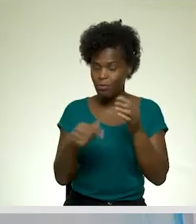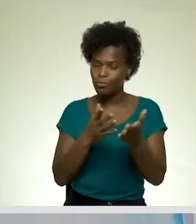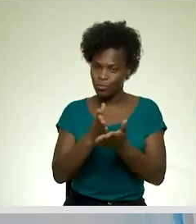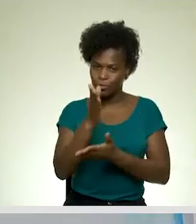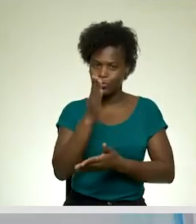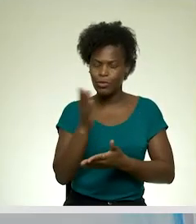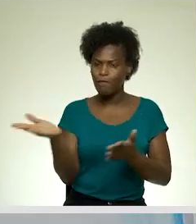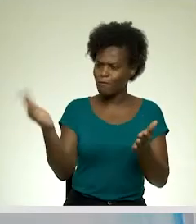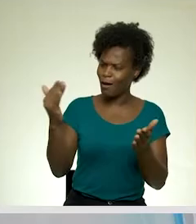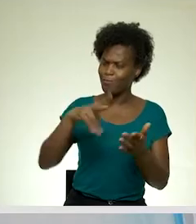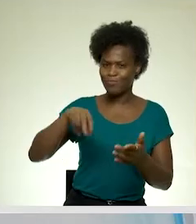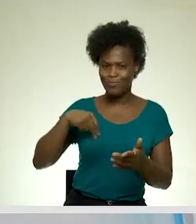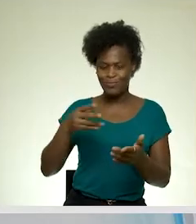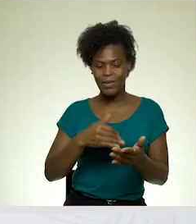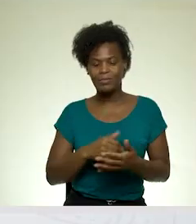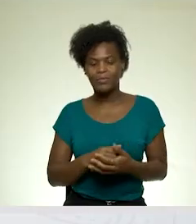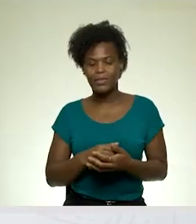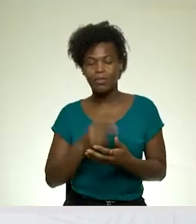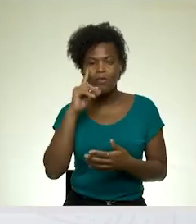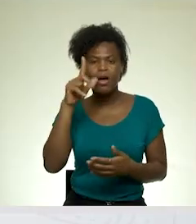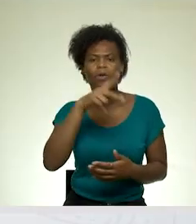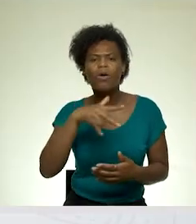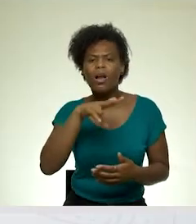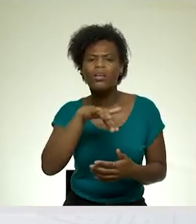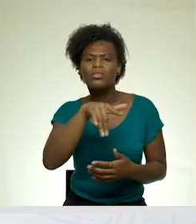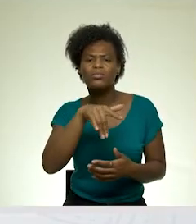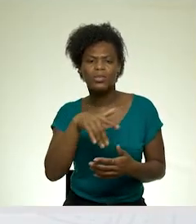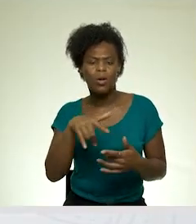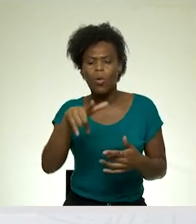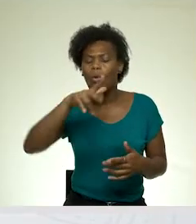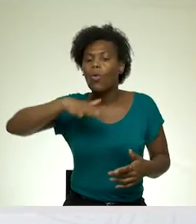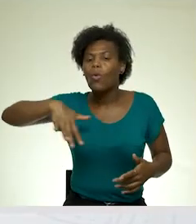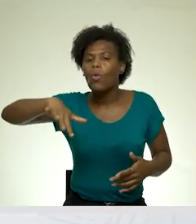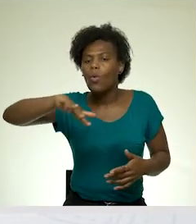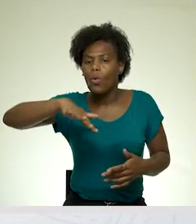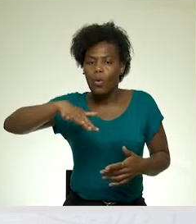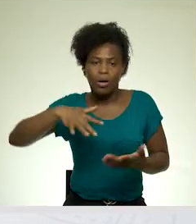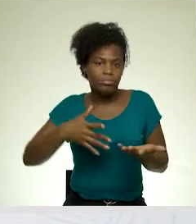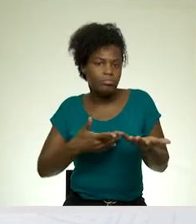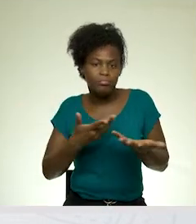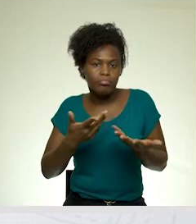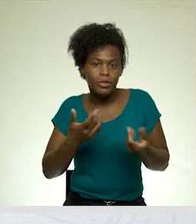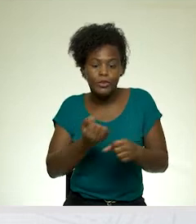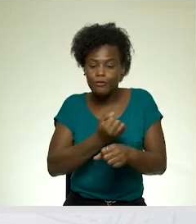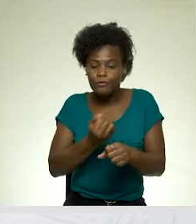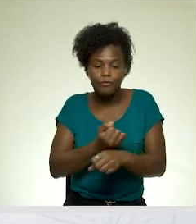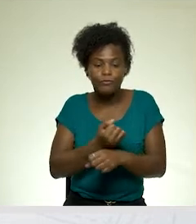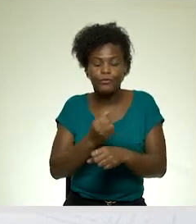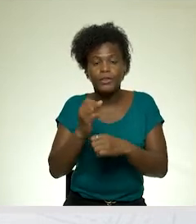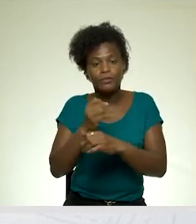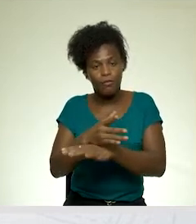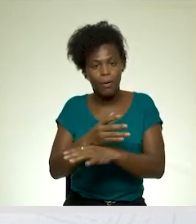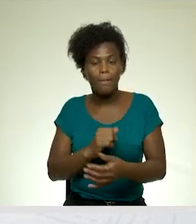viens avec moi. Localise les établissements et ou service suivant. On y